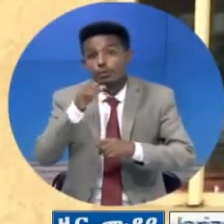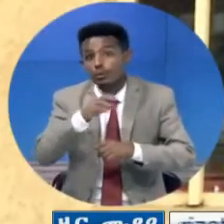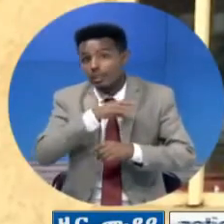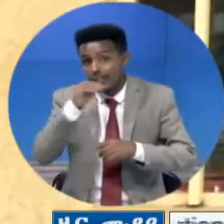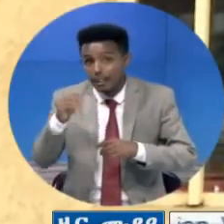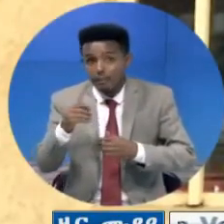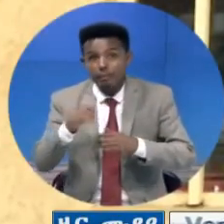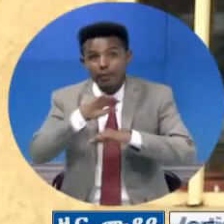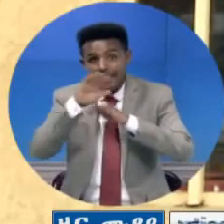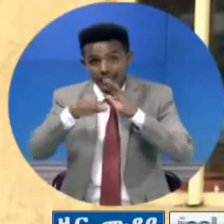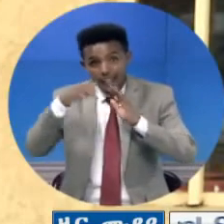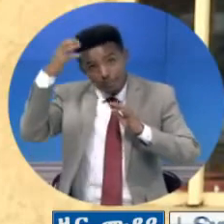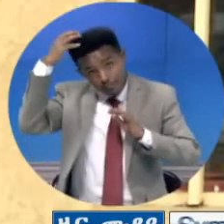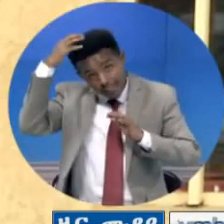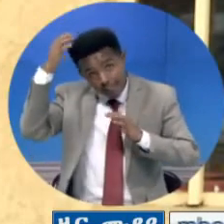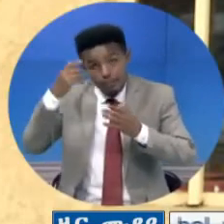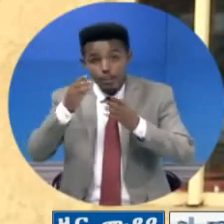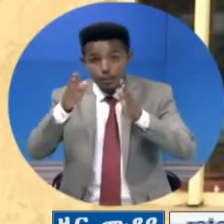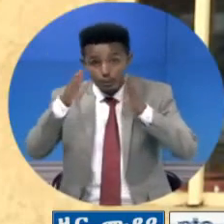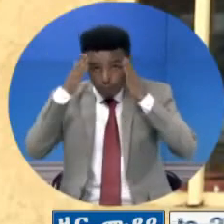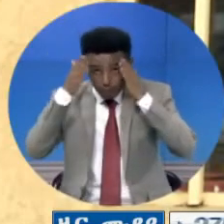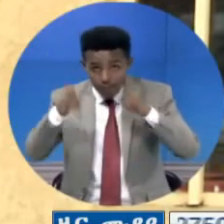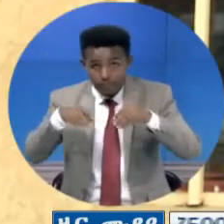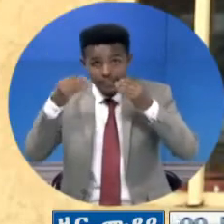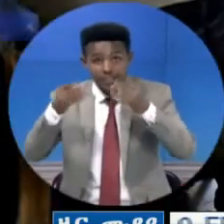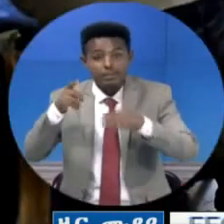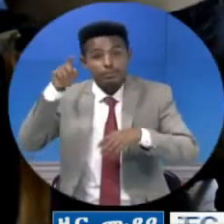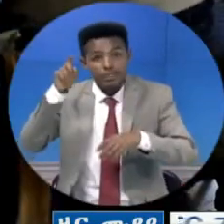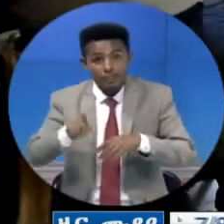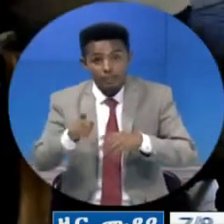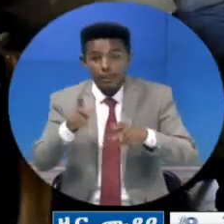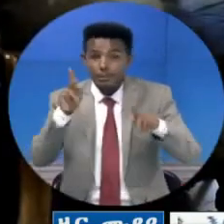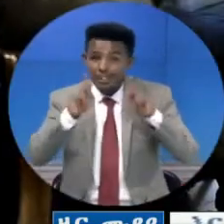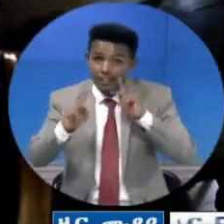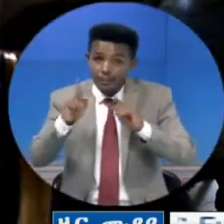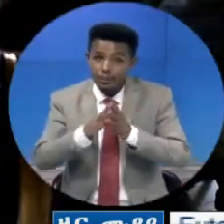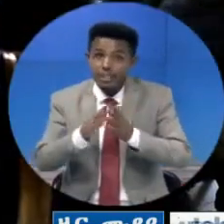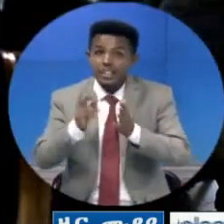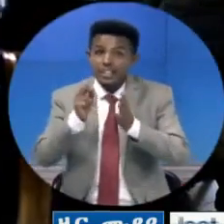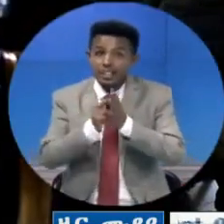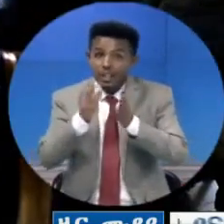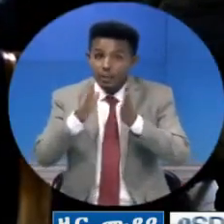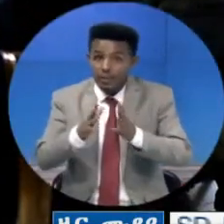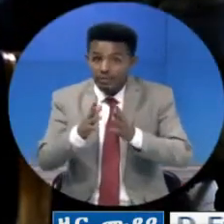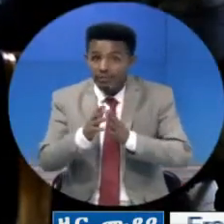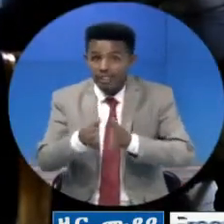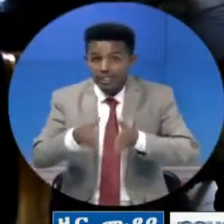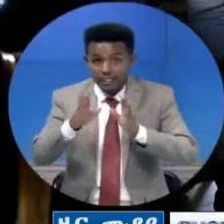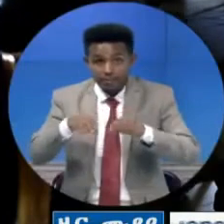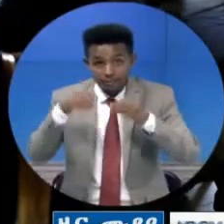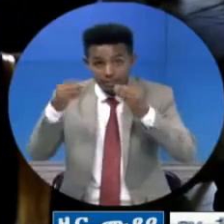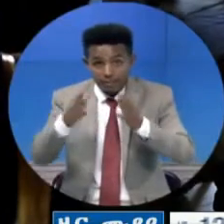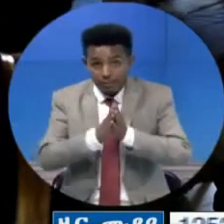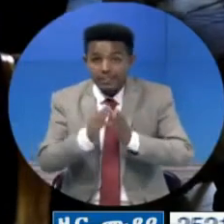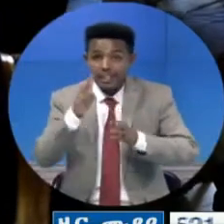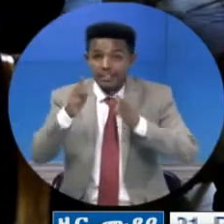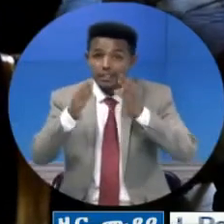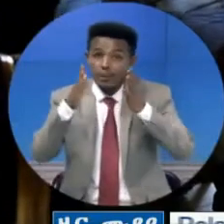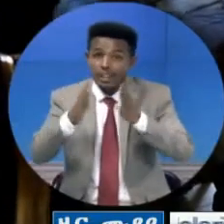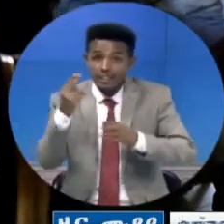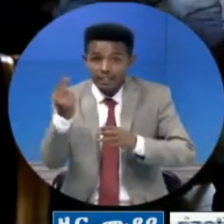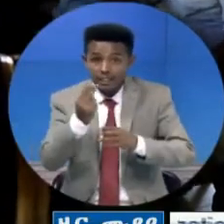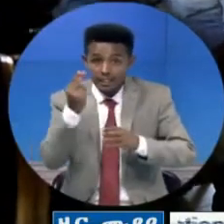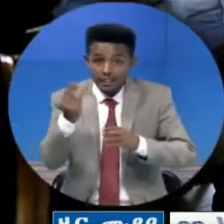በጣም ለዚህ ዘርፍ ትኩረት መስጠት ሲገባው ያን ያህል ስላልሆነ ህብረተሰቡ ህጋዊ ፍቃድ ከተሰጣቸው አቅራቢዎች በመግዛትና ሳይንሳዊ አጠቃቀምን